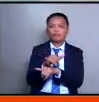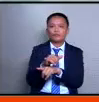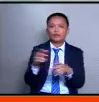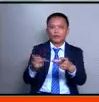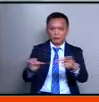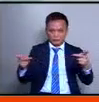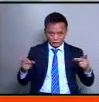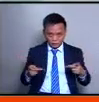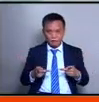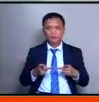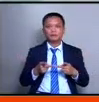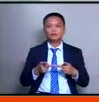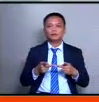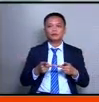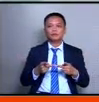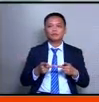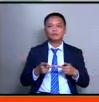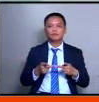yon